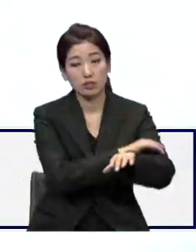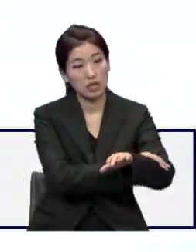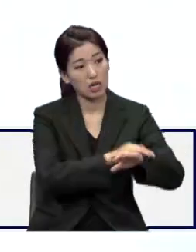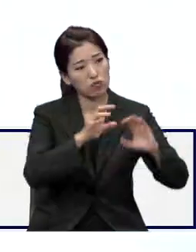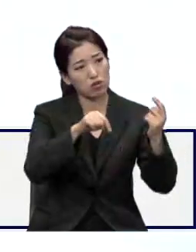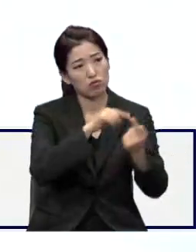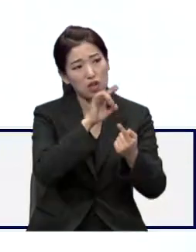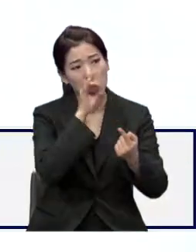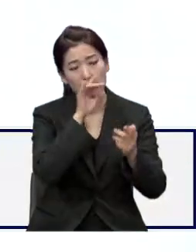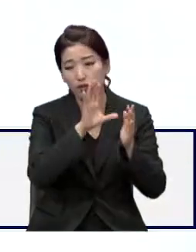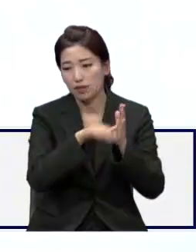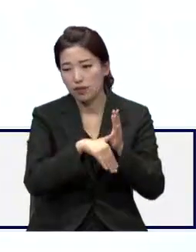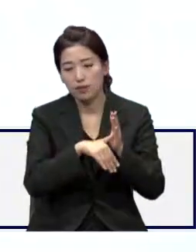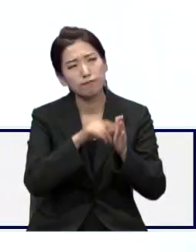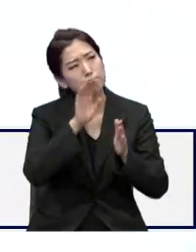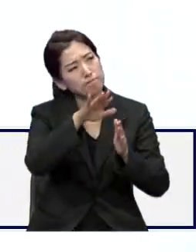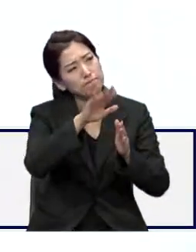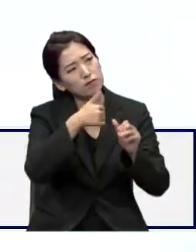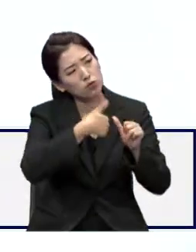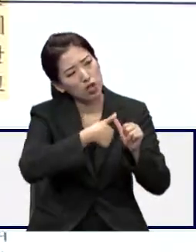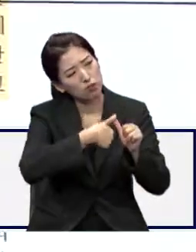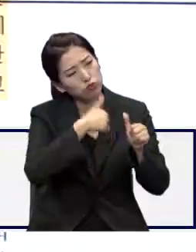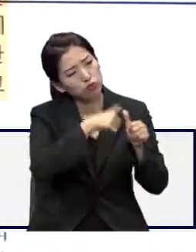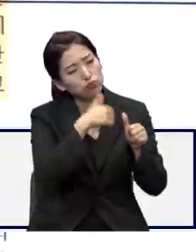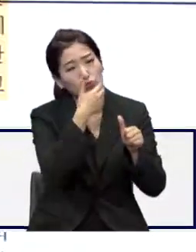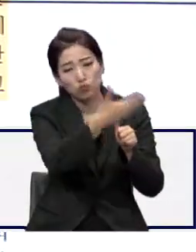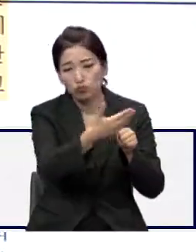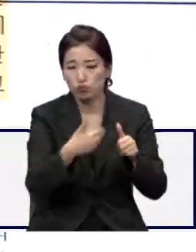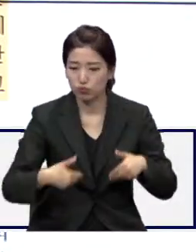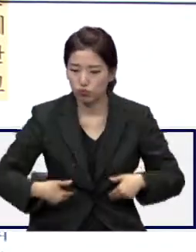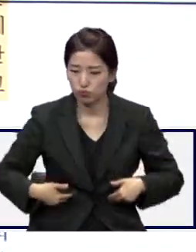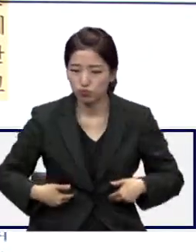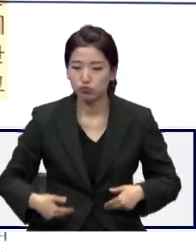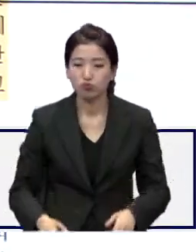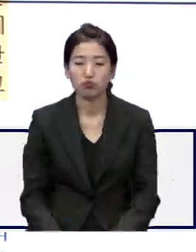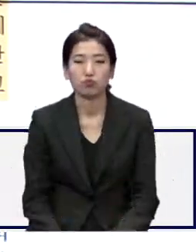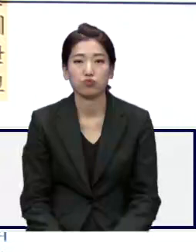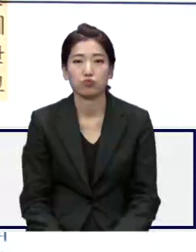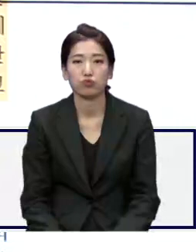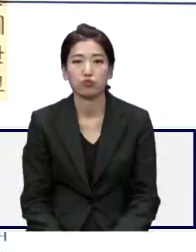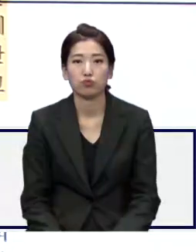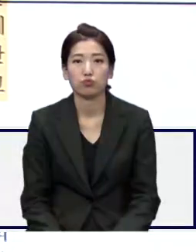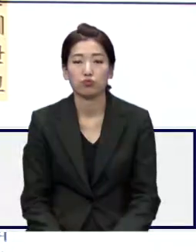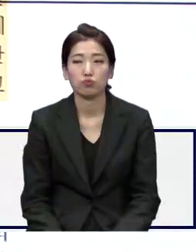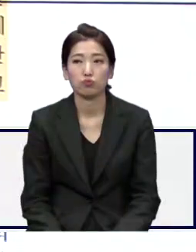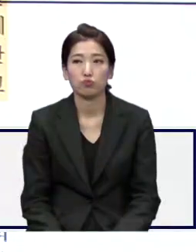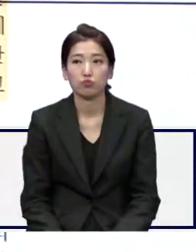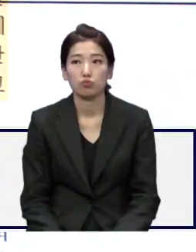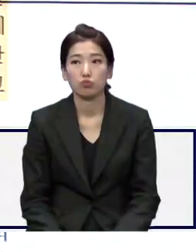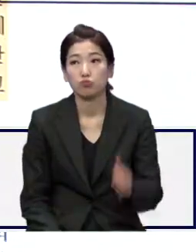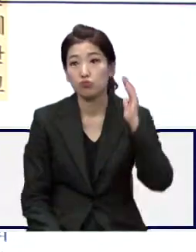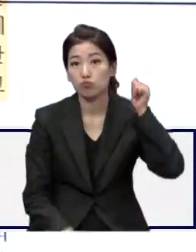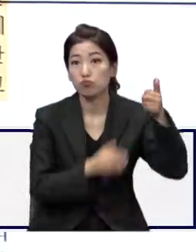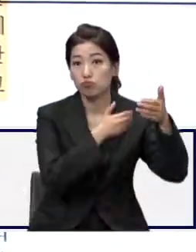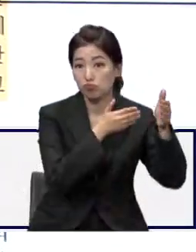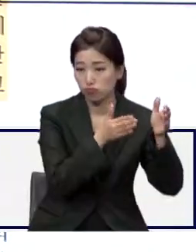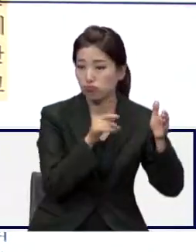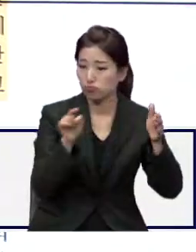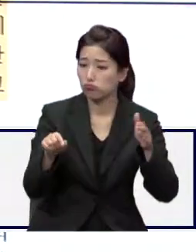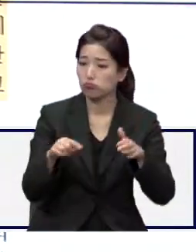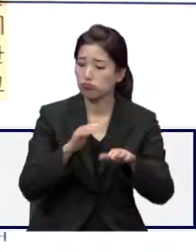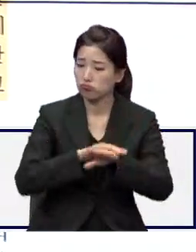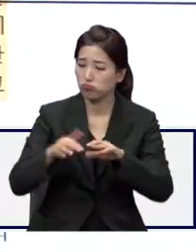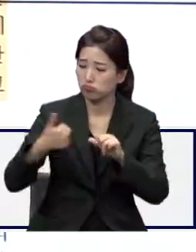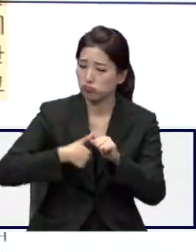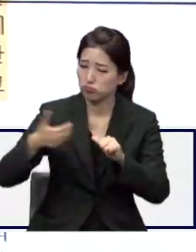한다고 말했다 홍석준 의원님네 근데이 얘기인 즉은 대통령실은 소리도 하고 해라라는 뜻이었는데